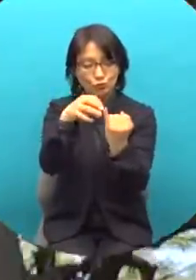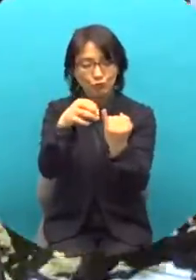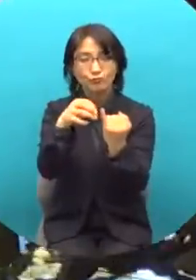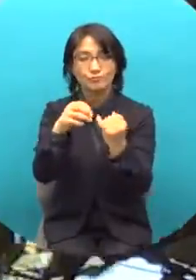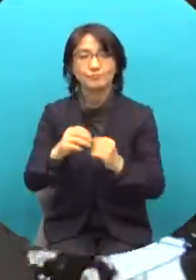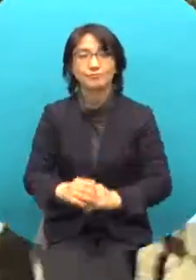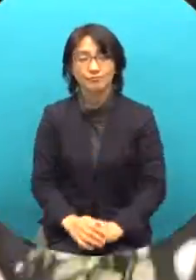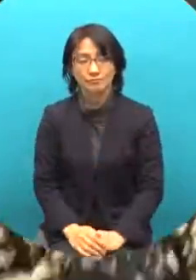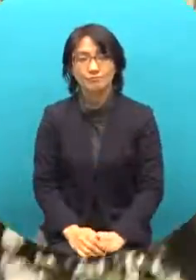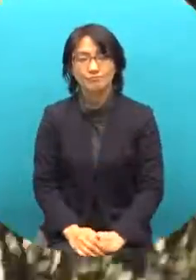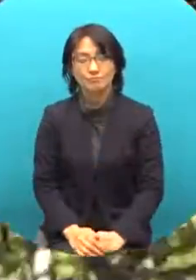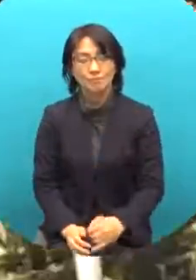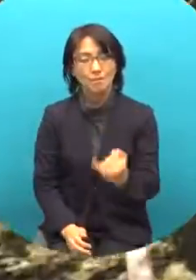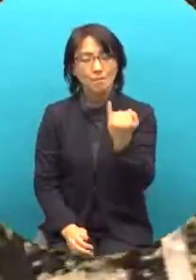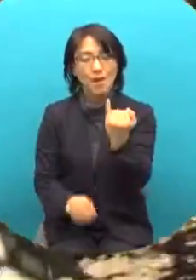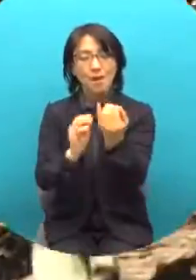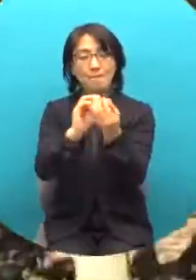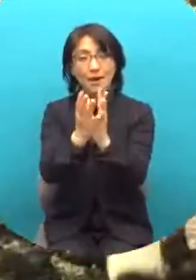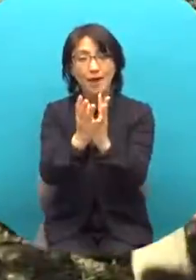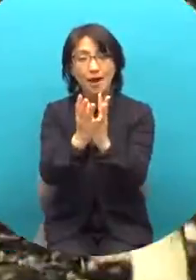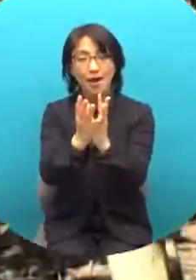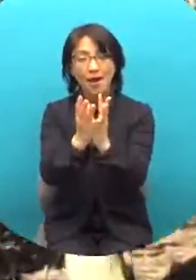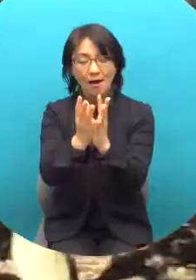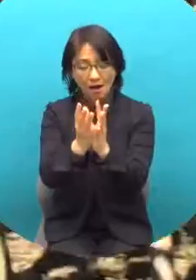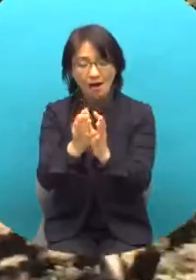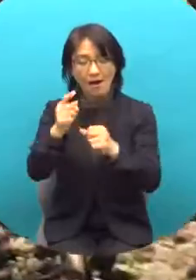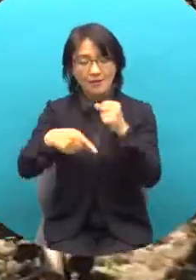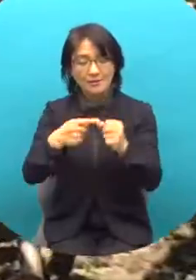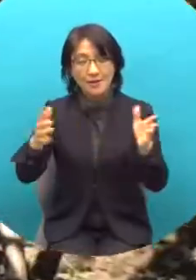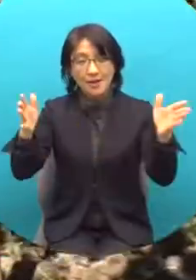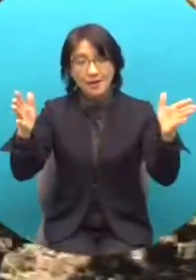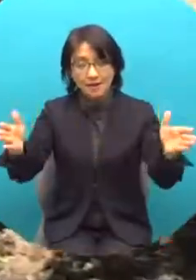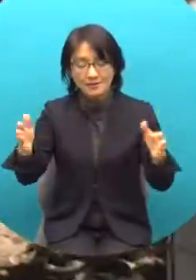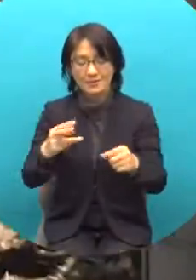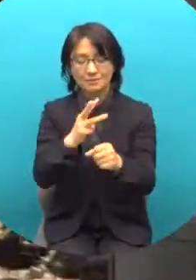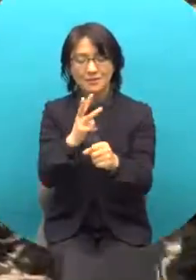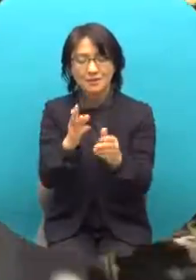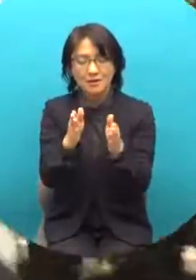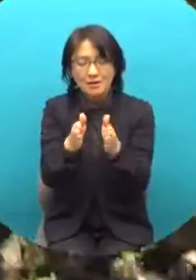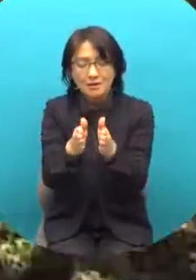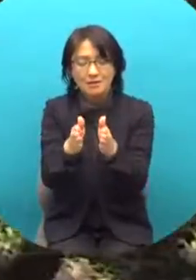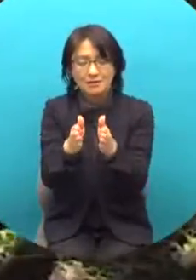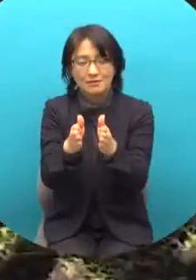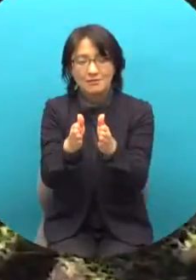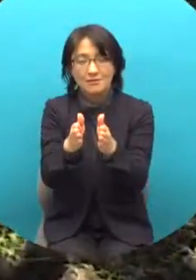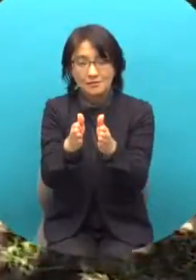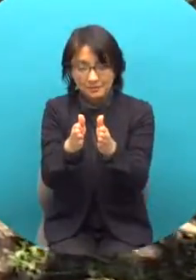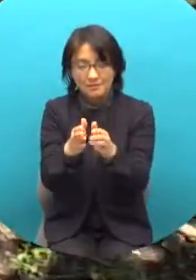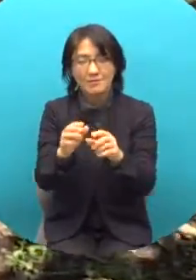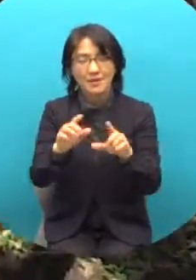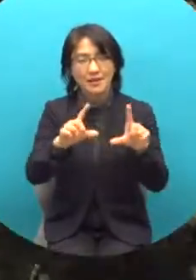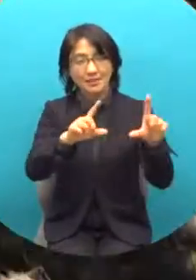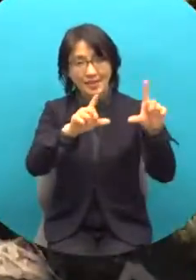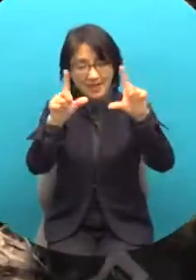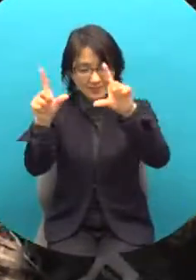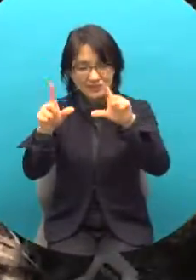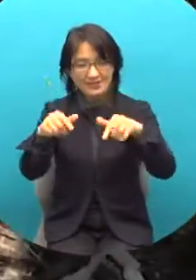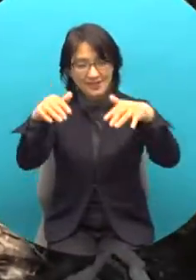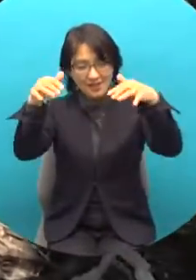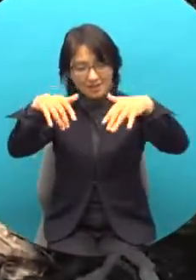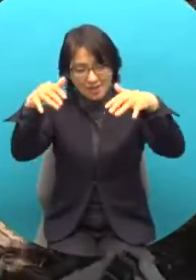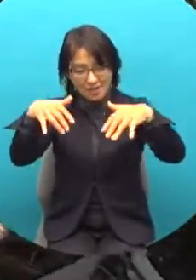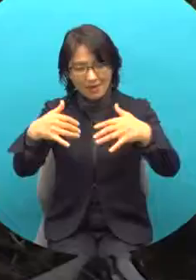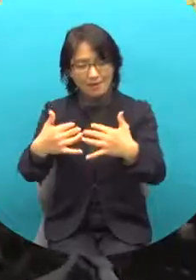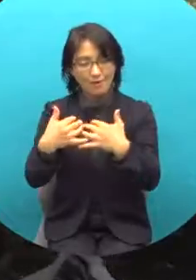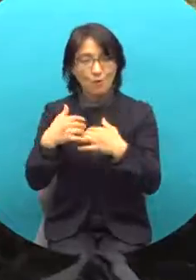。雌花の開花日数っていうのは年間3日前後です。でそうした中、雨にも左